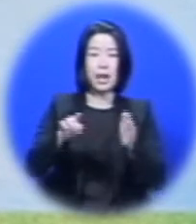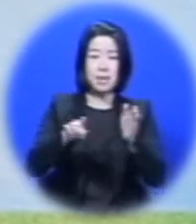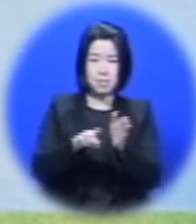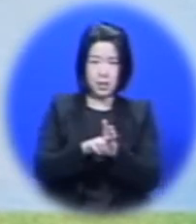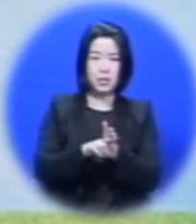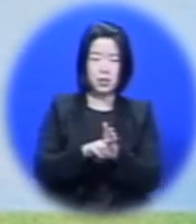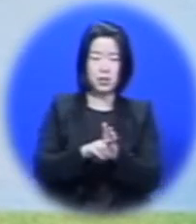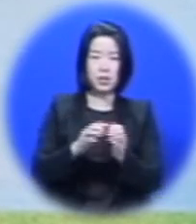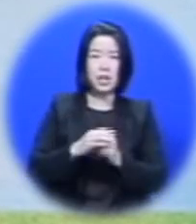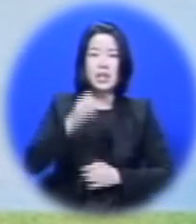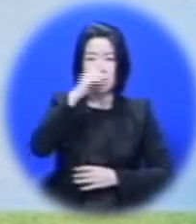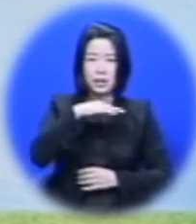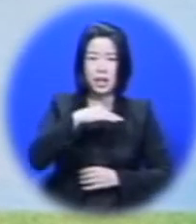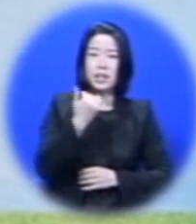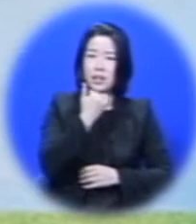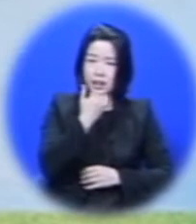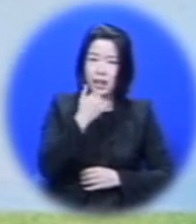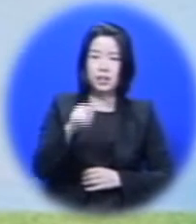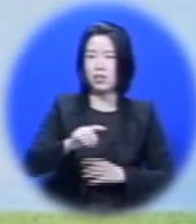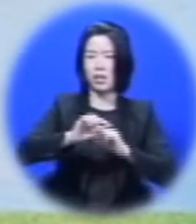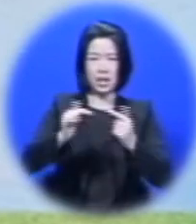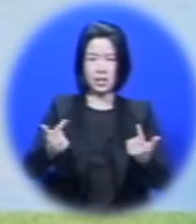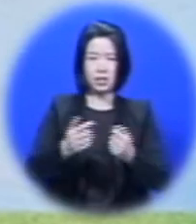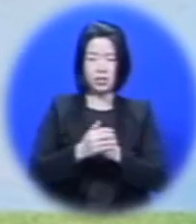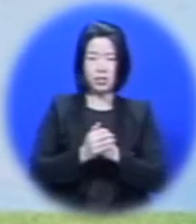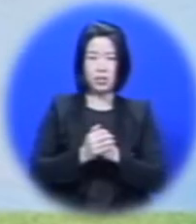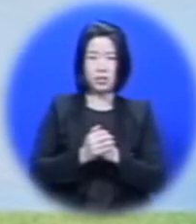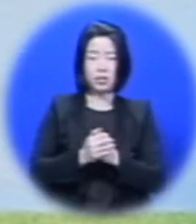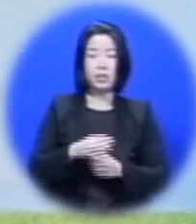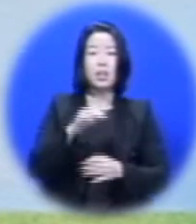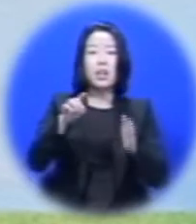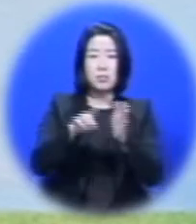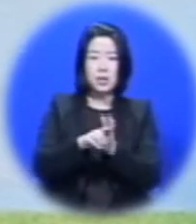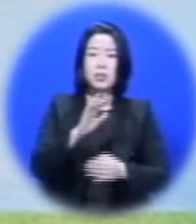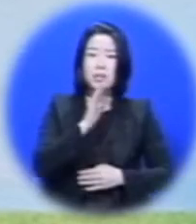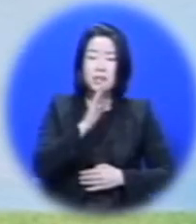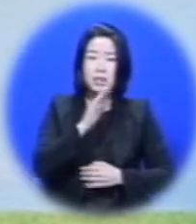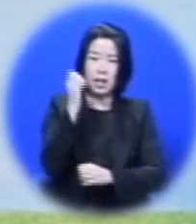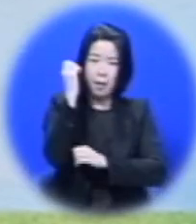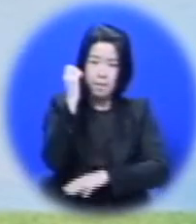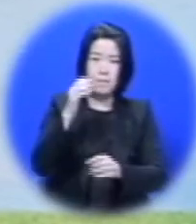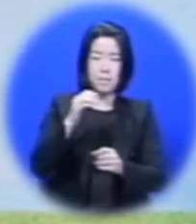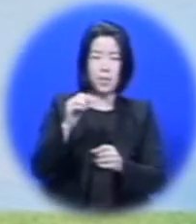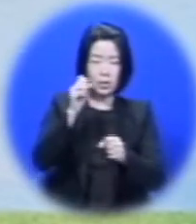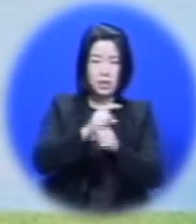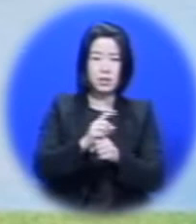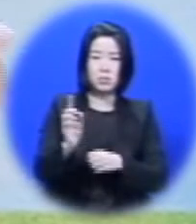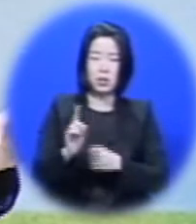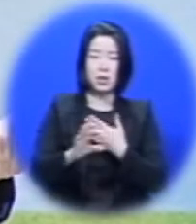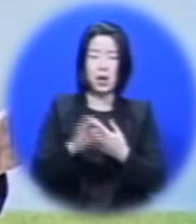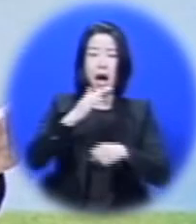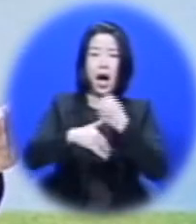믿음은 그저 기다리는 거 아닙니다. 믿음의 진정한 본질은 말입니다.